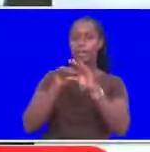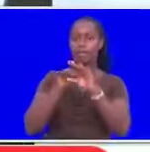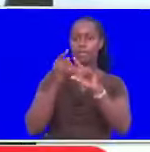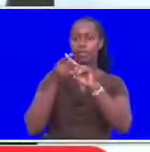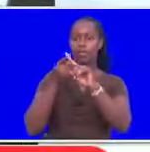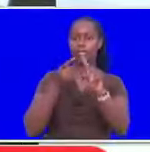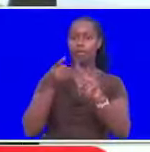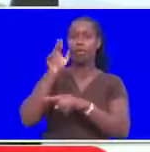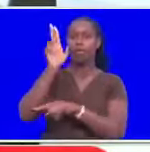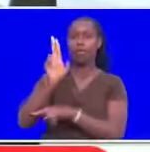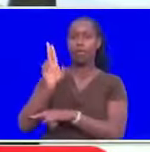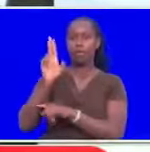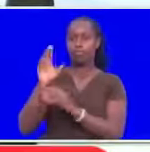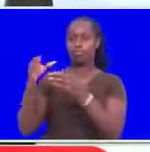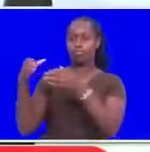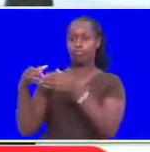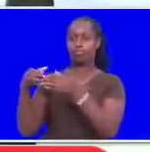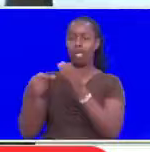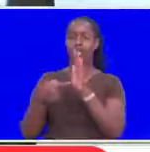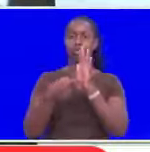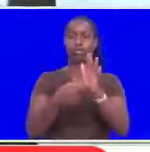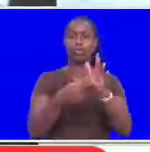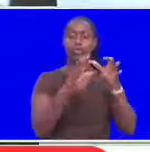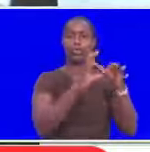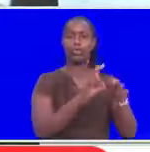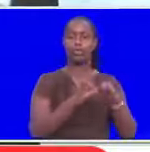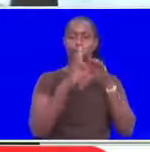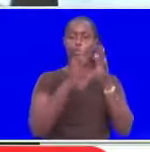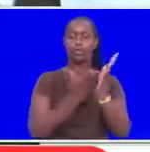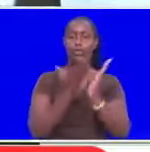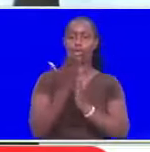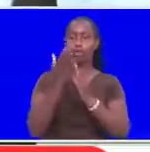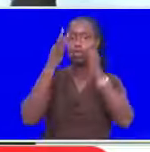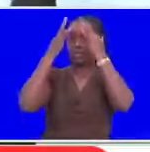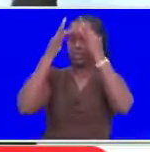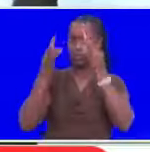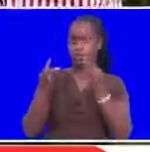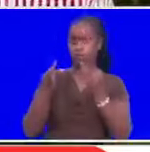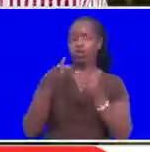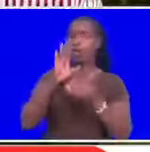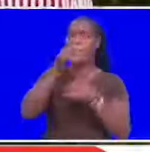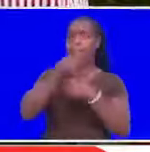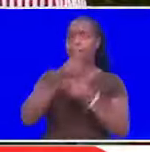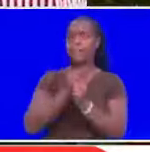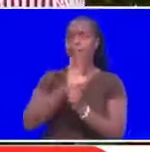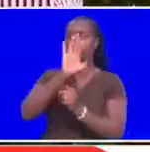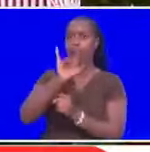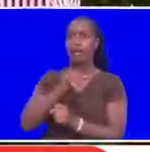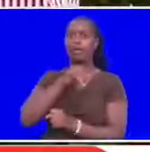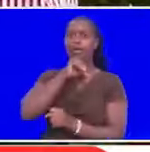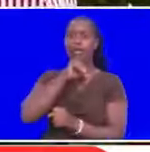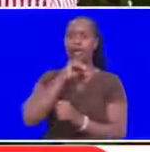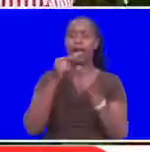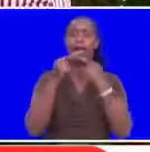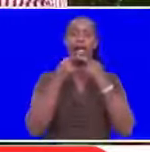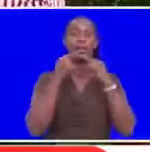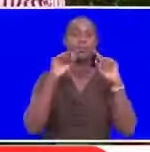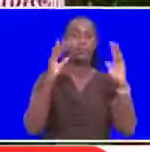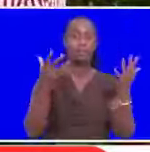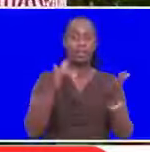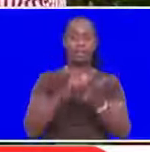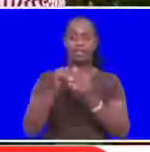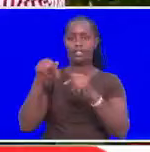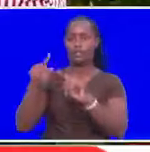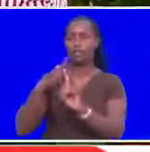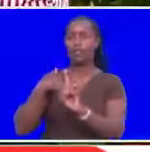Kenyatta walionyesha umoja wao kufuatia hatua ya kiongozi wa muungano huo Raila Odinga kutangaza kuwa tawania